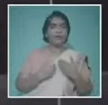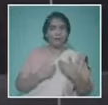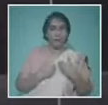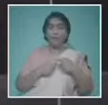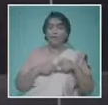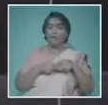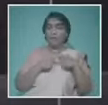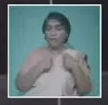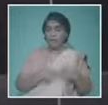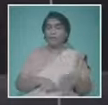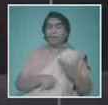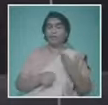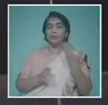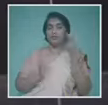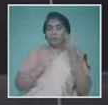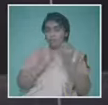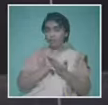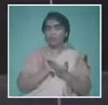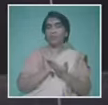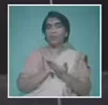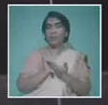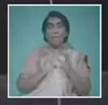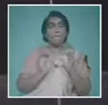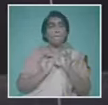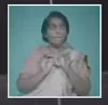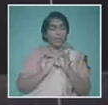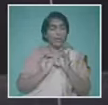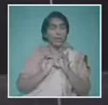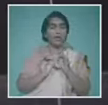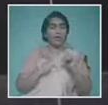ඇප්‍රොප්‍රියේෂන් බිල් එක ඉදිරිපත් කරලා තියෙනවා බිලියන